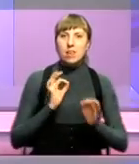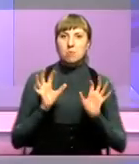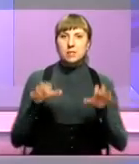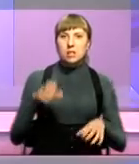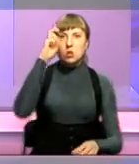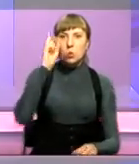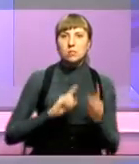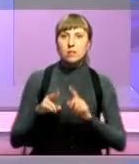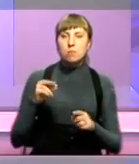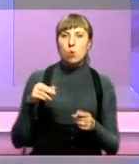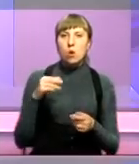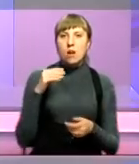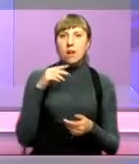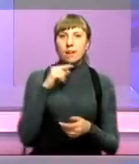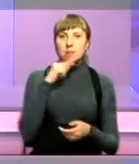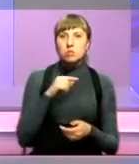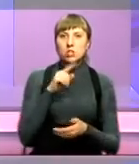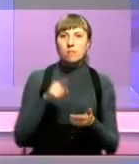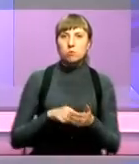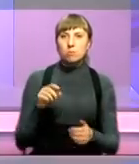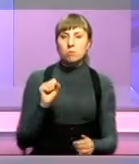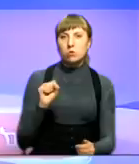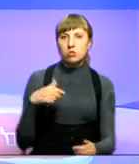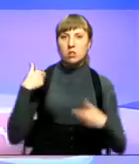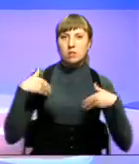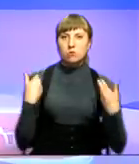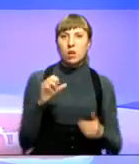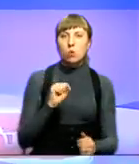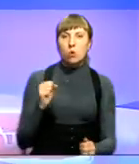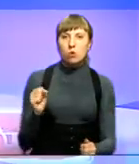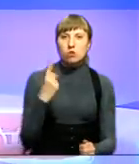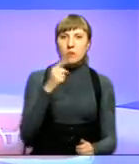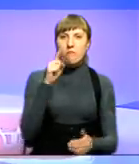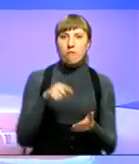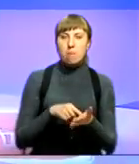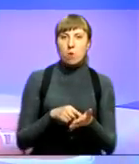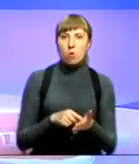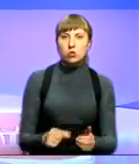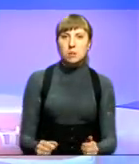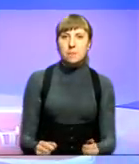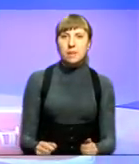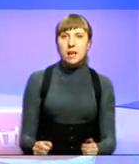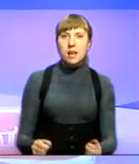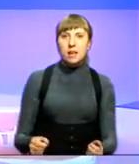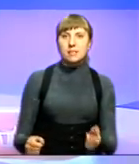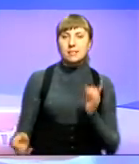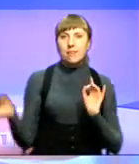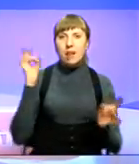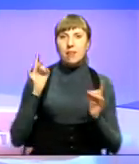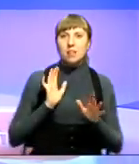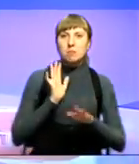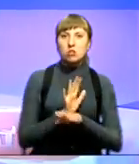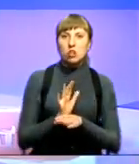Госсовета по экономическим вопросам. Анатолий Анатольевич, здравствуйте. Здравствуйте. Анатолий Анатольевич, ну вот первый вопрос. Скандальное распоряжение Нацбанка